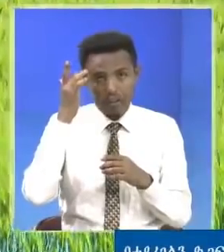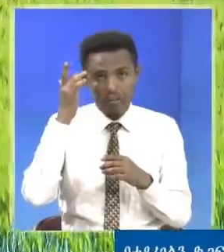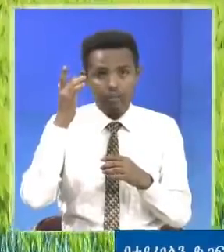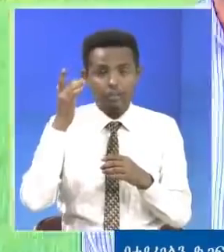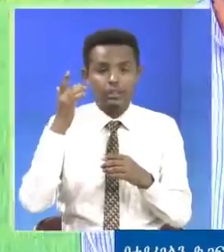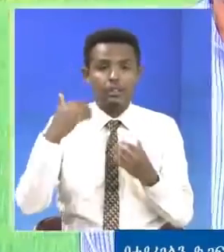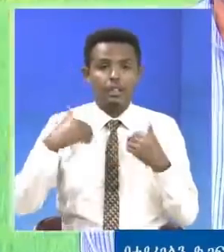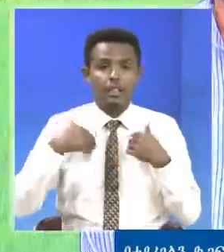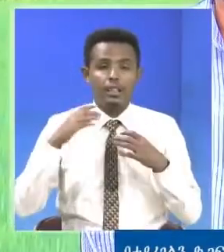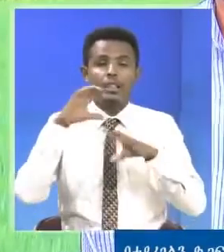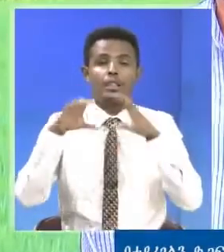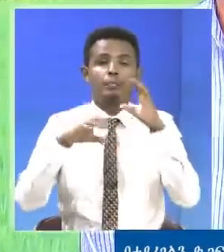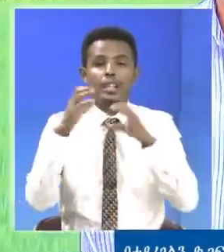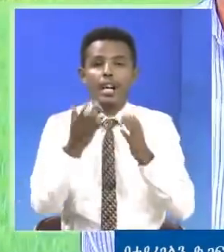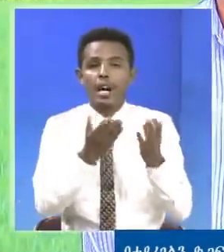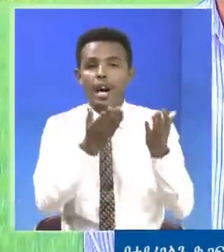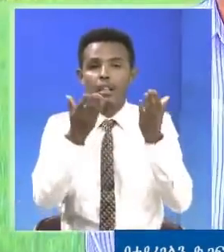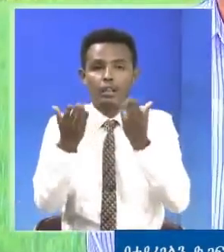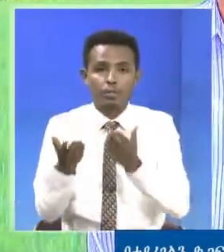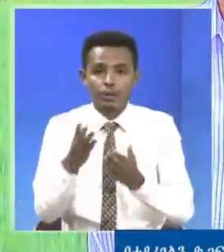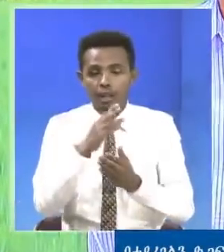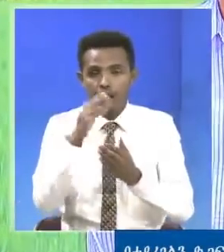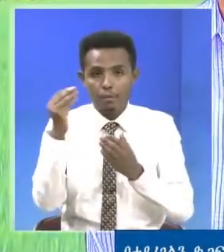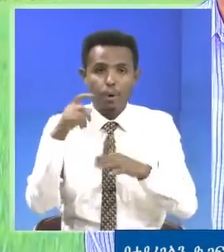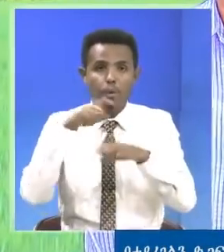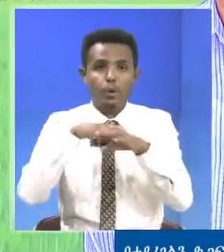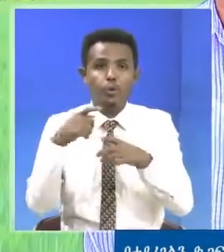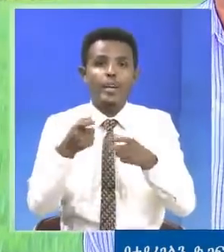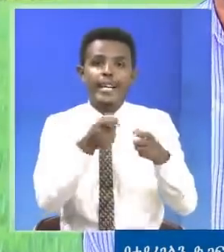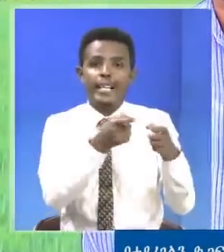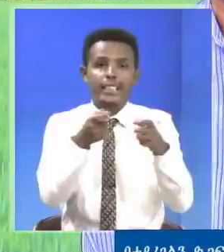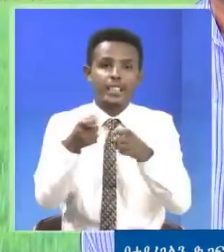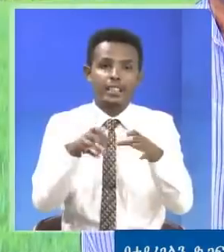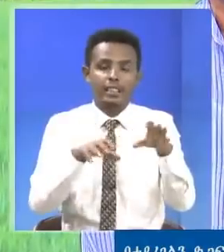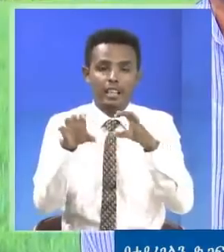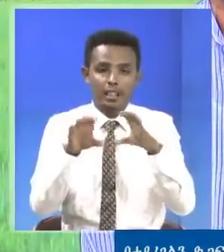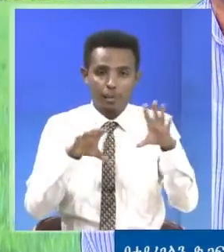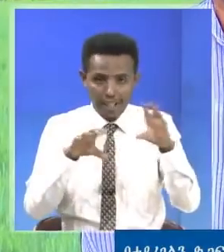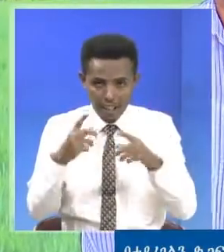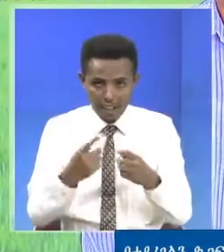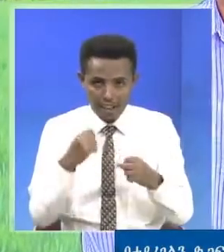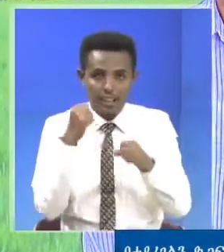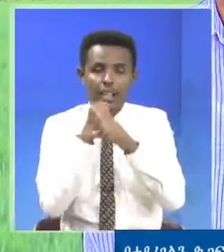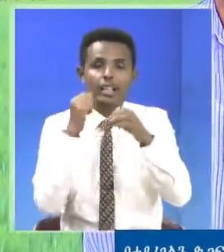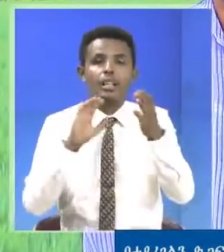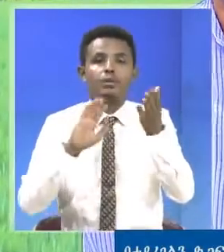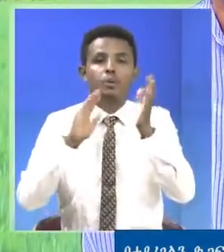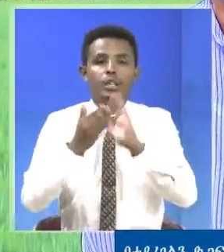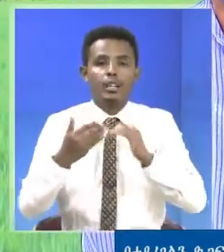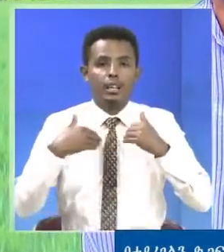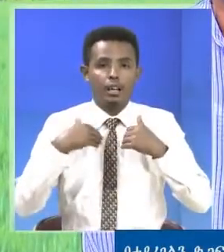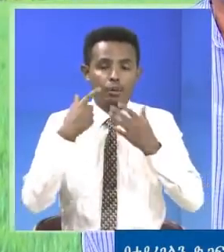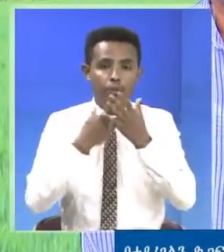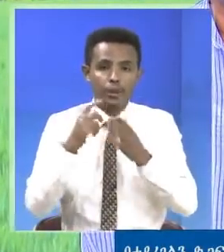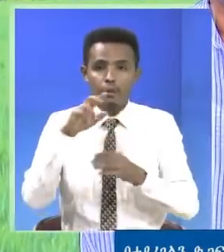የሆነ የኬሚካል አቅርቦት እና በወቅቱ ርጭት እንዲካሄድ የማድረግ ስራ የተሰራበት ሁኔታ ነው ያለ። እንግዲህ ከዚህም